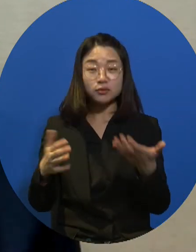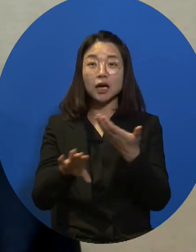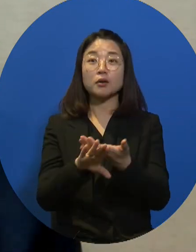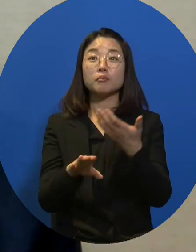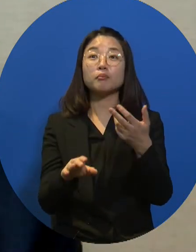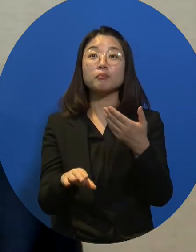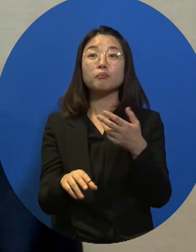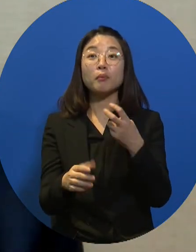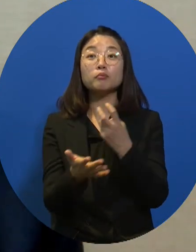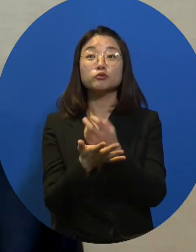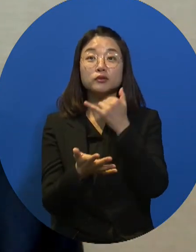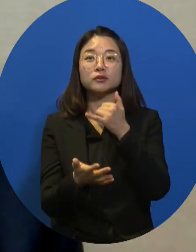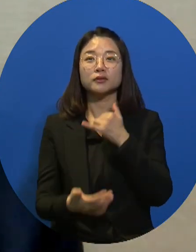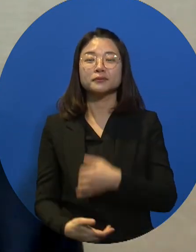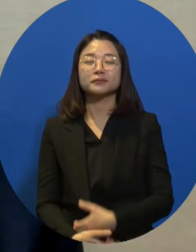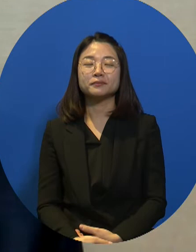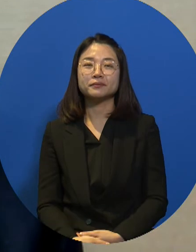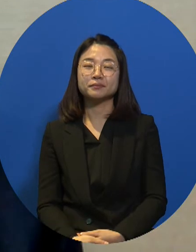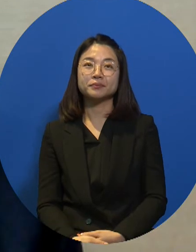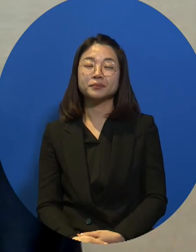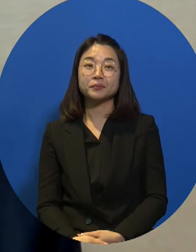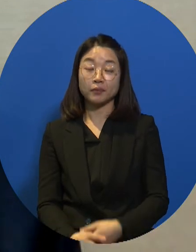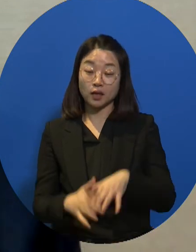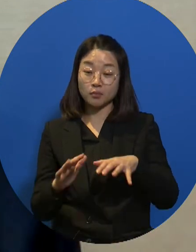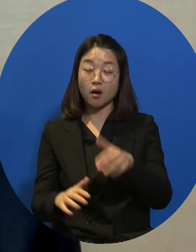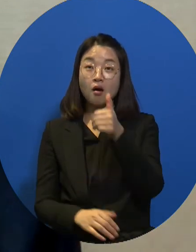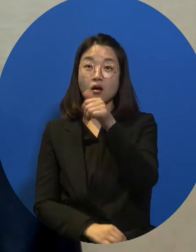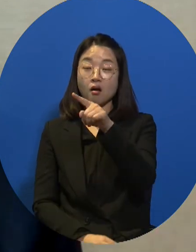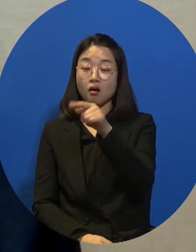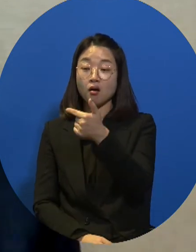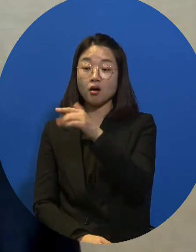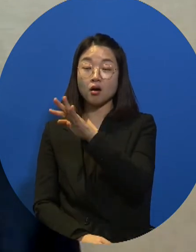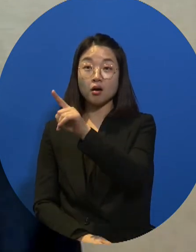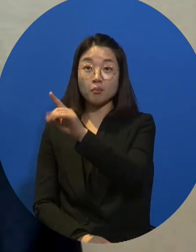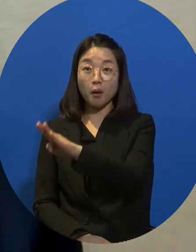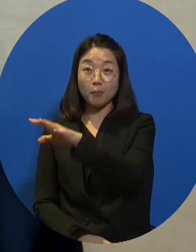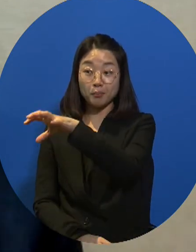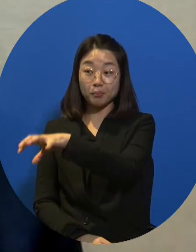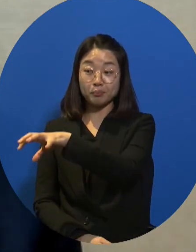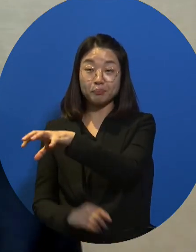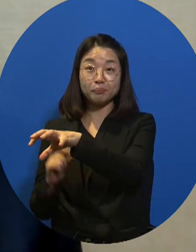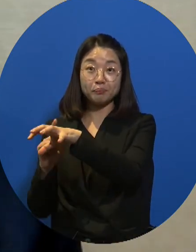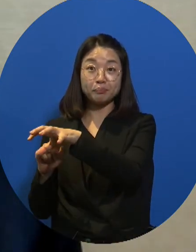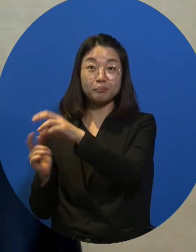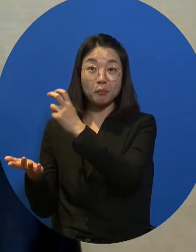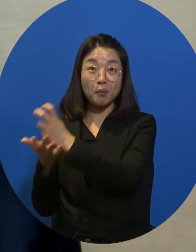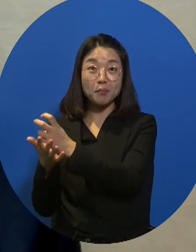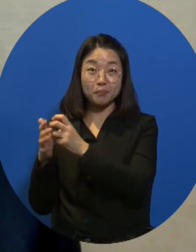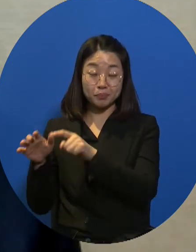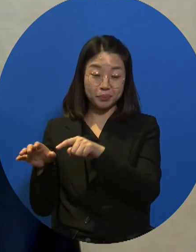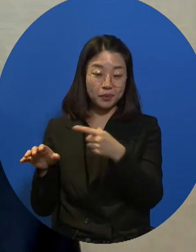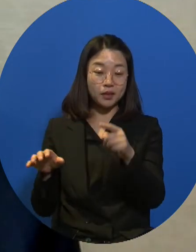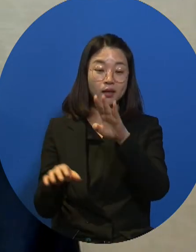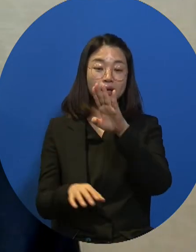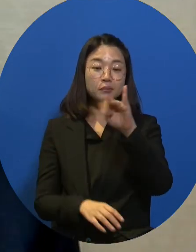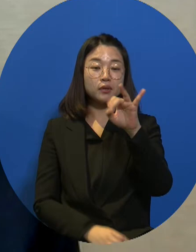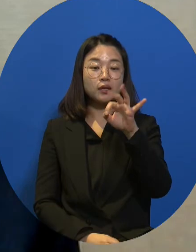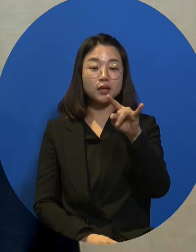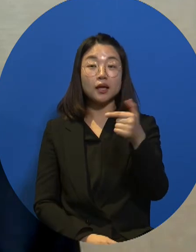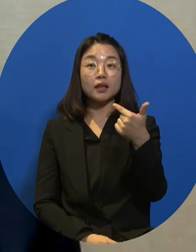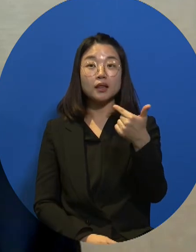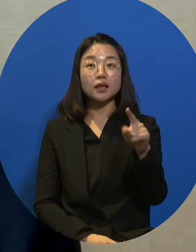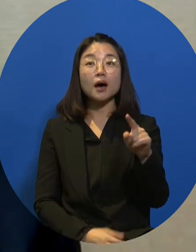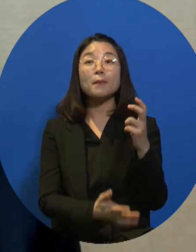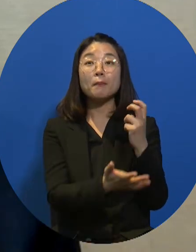어쨌든 지금 헌법을 비롯한 비엔나 협약이나 자유권위원회 일반 논평 등의 해석을